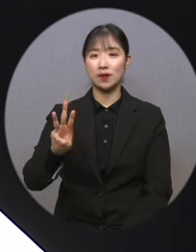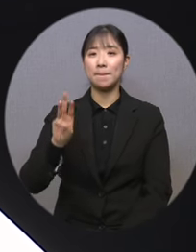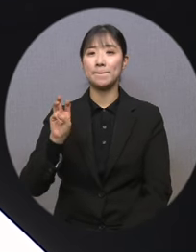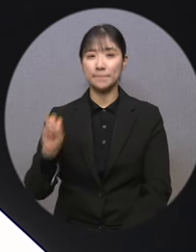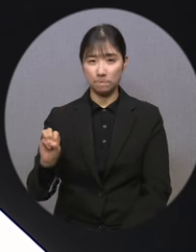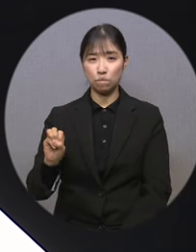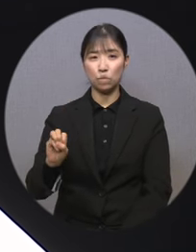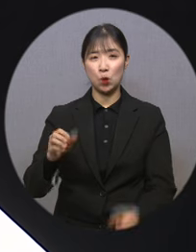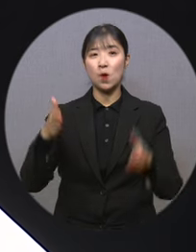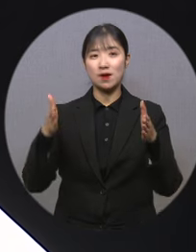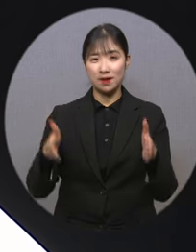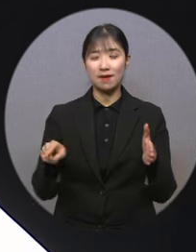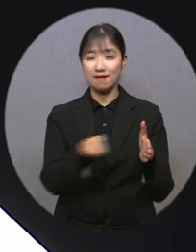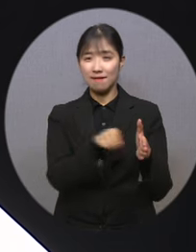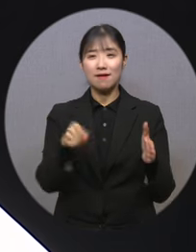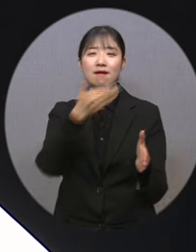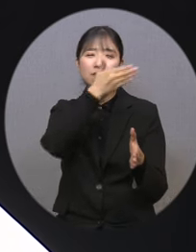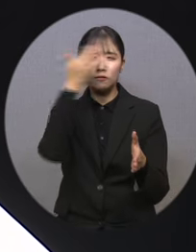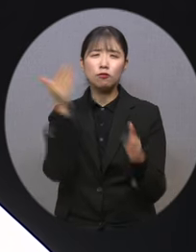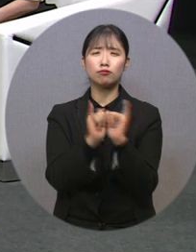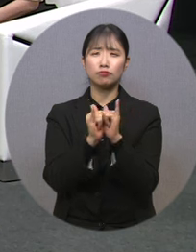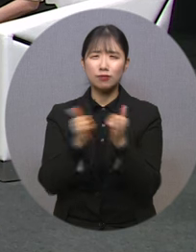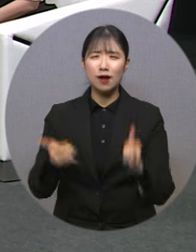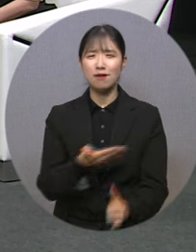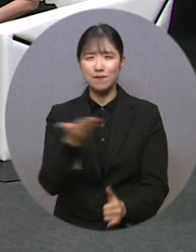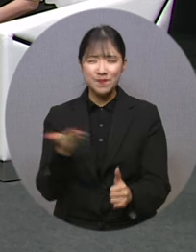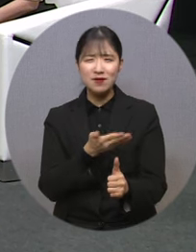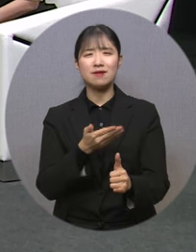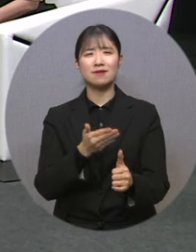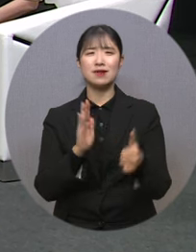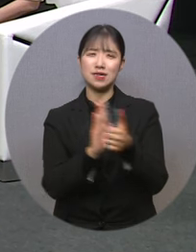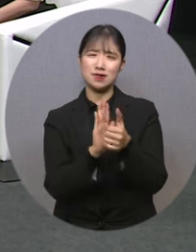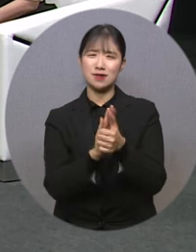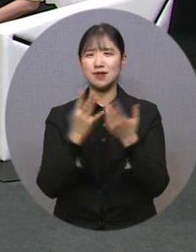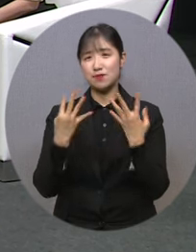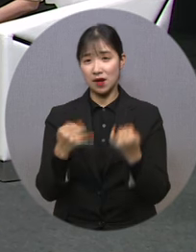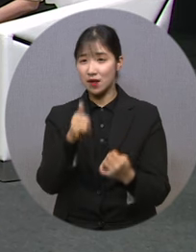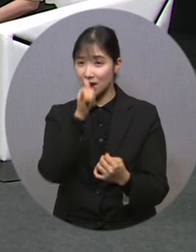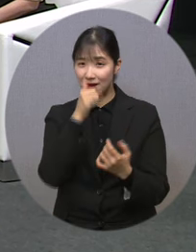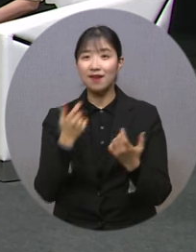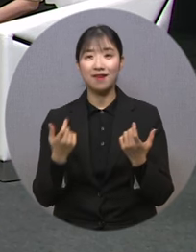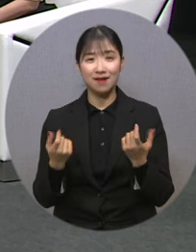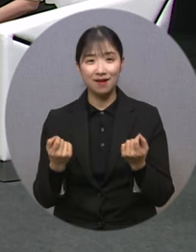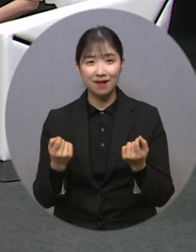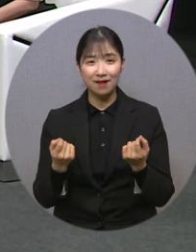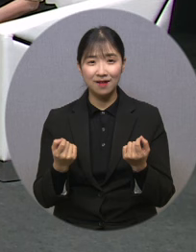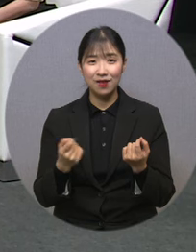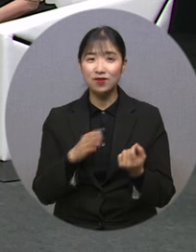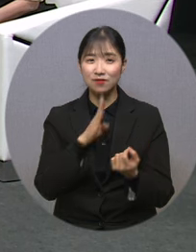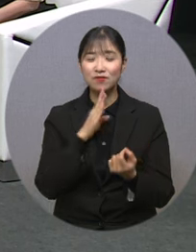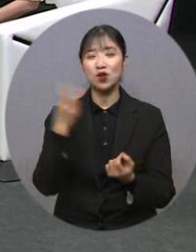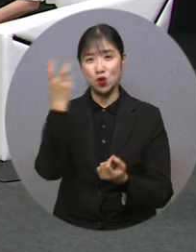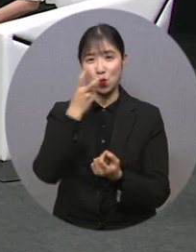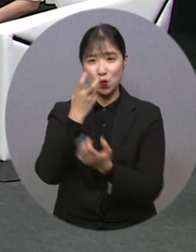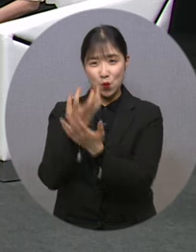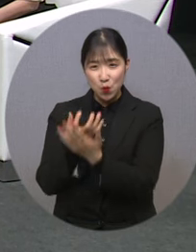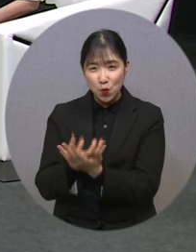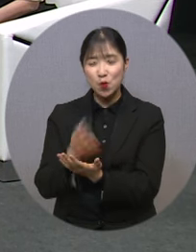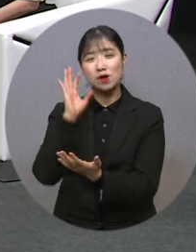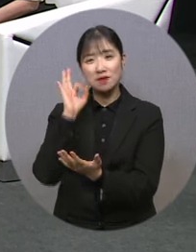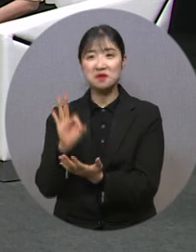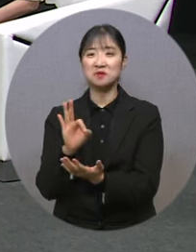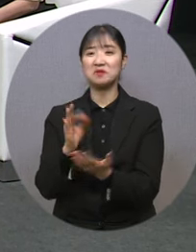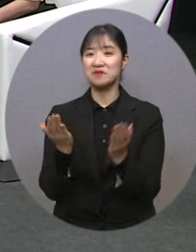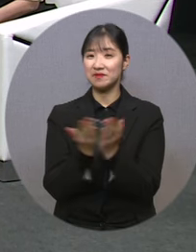세대들의 청년층에 굉장히 많은 지지를 받고 있는 것으로 여러 가지 네. 여론조사에서 나오고